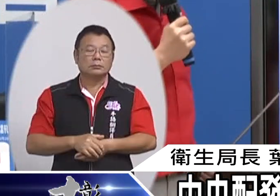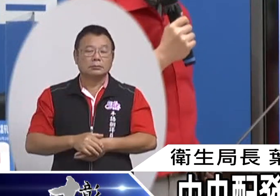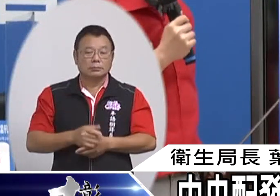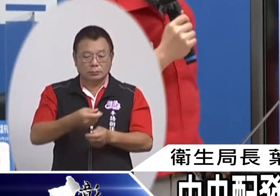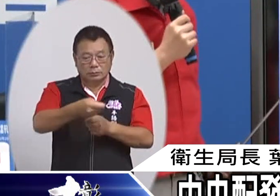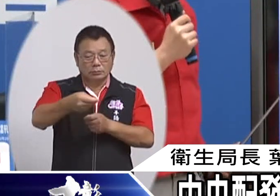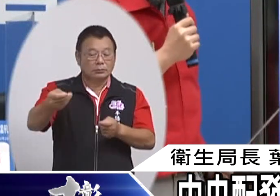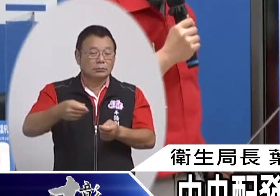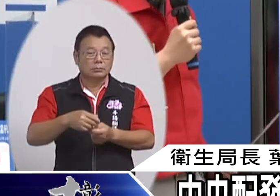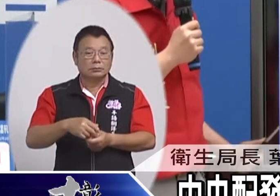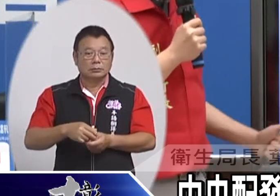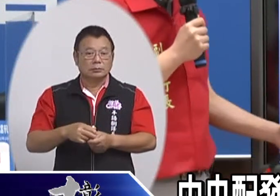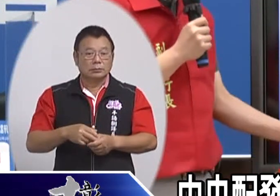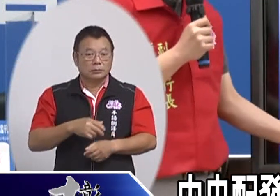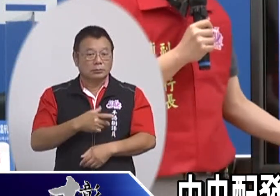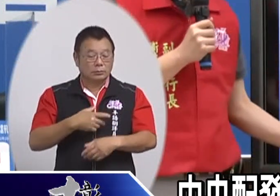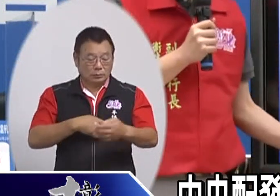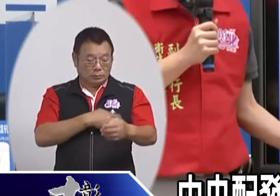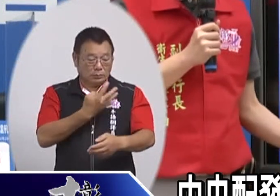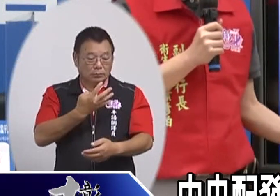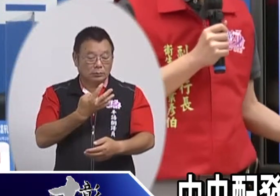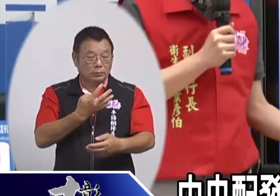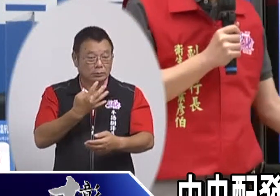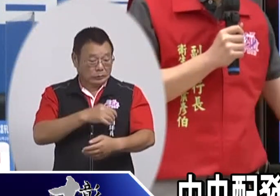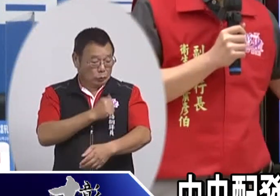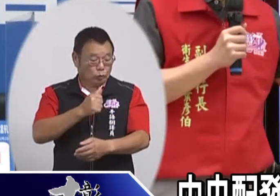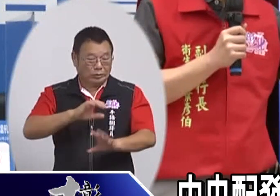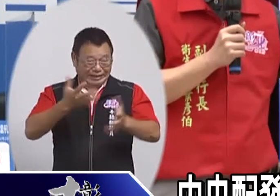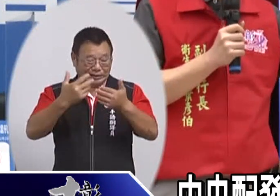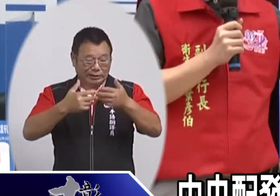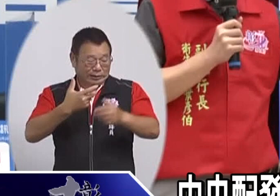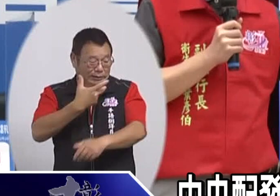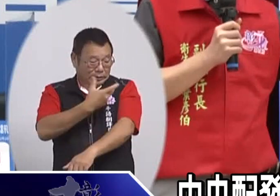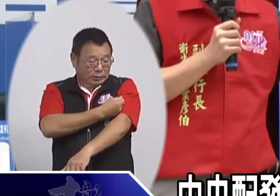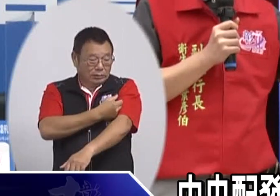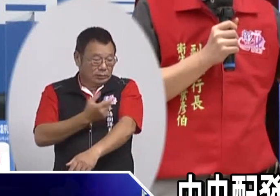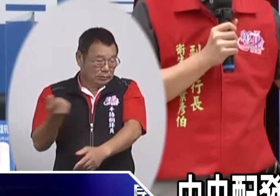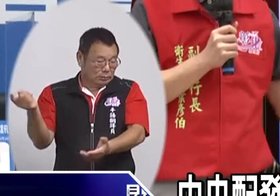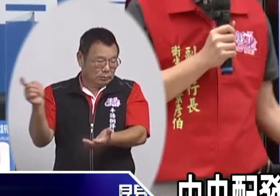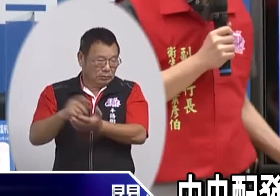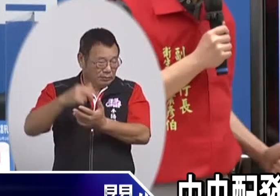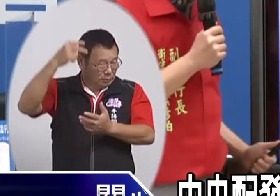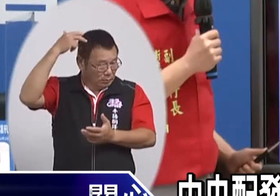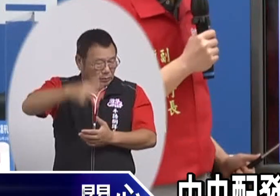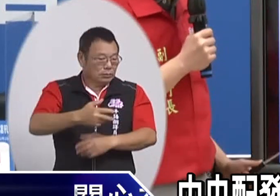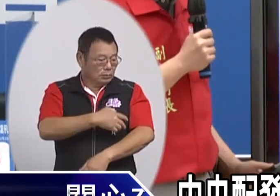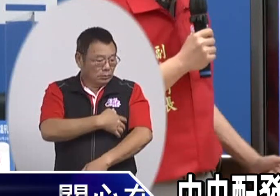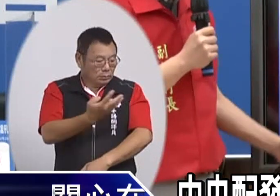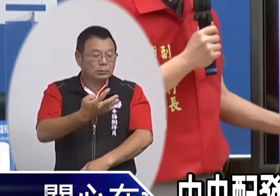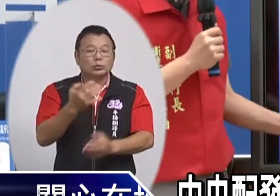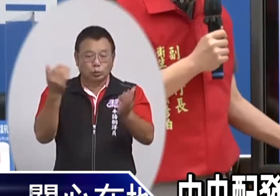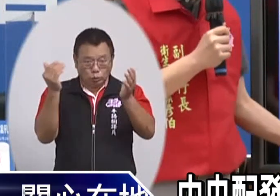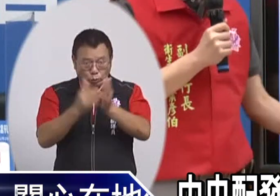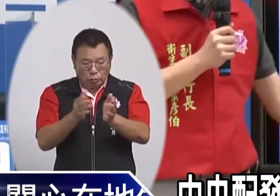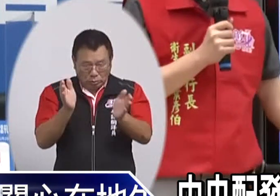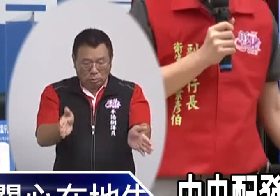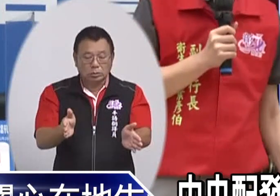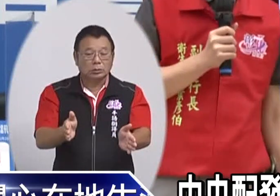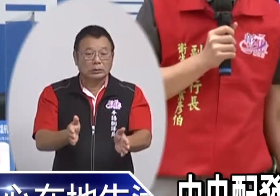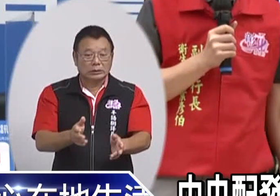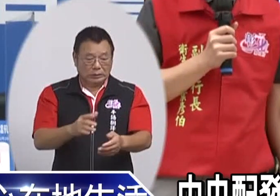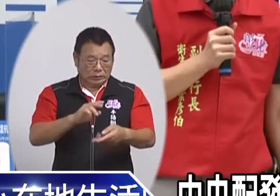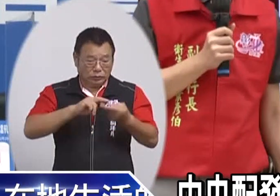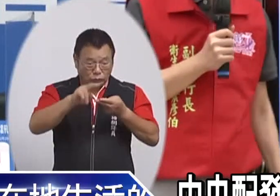后疫苗是礼拜4到，那礼拜5就开始打，一路打到下个礼拜4哈啊，大家按照通知的时间地